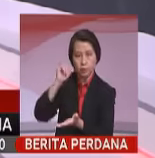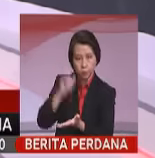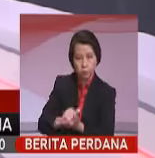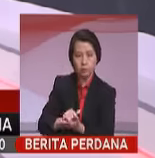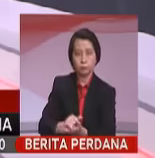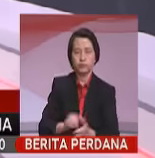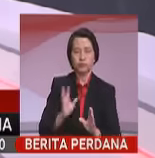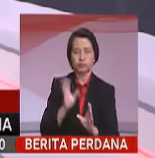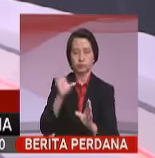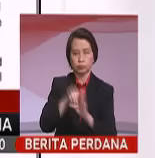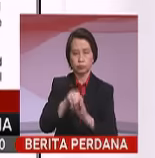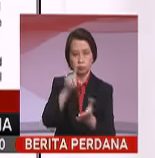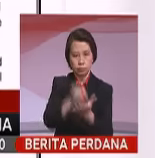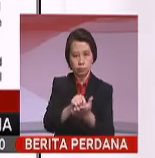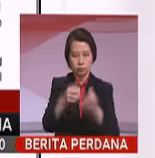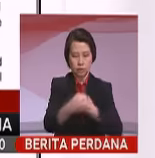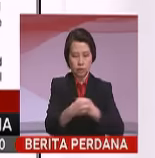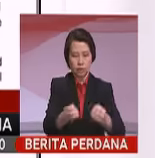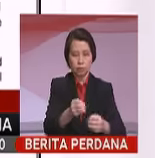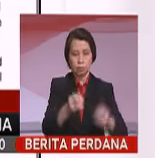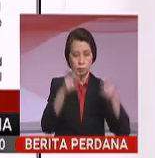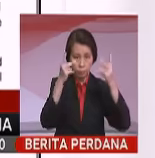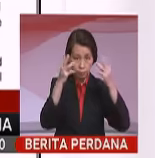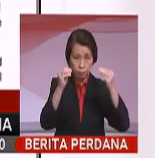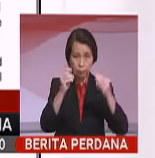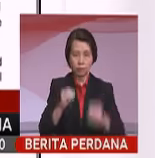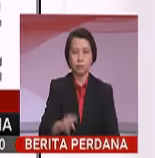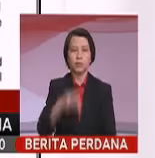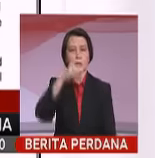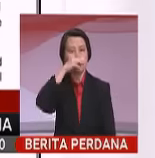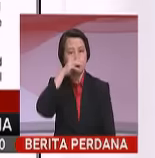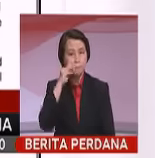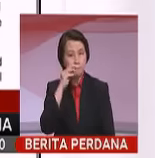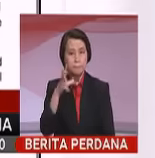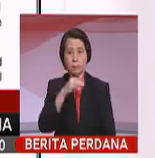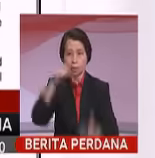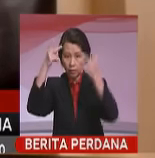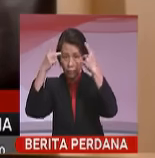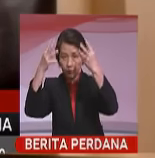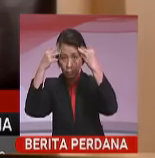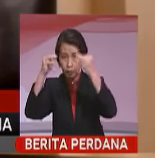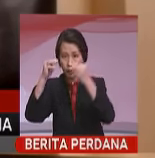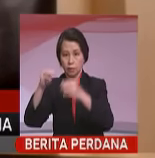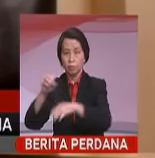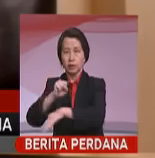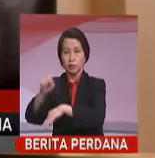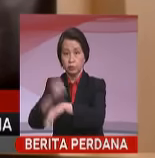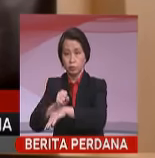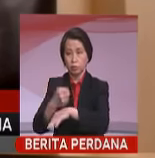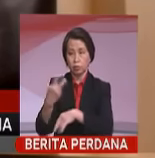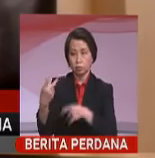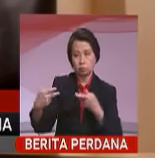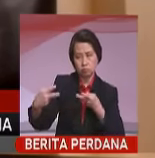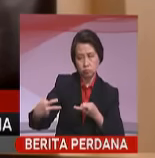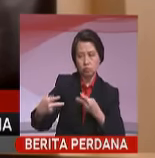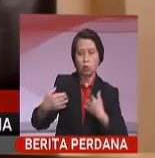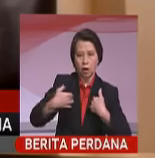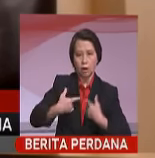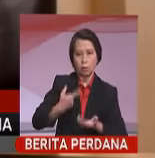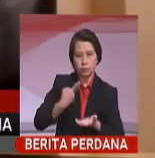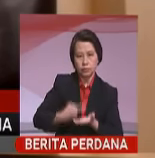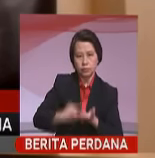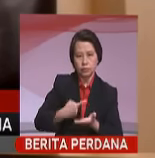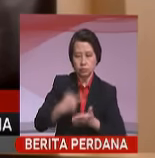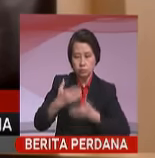tersebut. Kenyataan media, Pejabat Perdana Menteri memaklumkan Tan Sri Muhyiddin Yassin dan Perdana Menteri Singapura Lee Hsien Loong telah mengadakan perbincangan